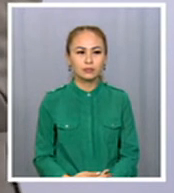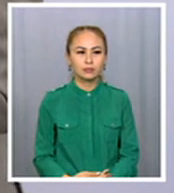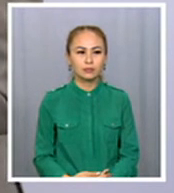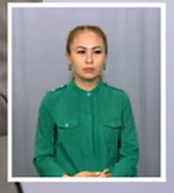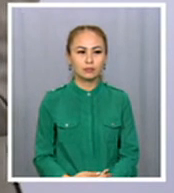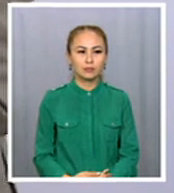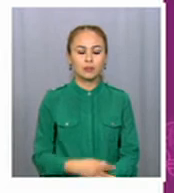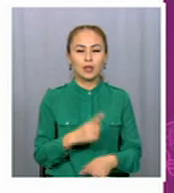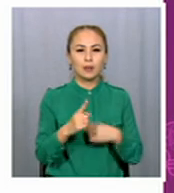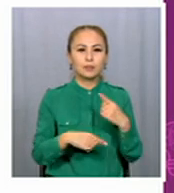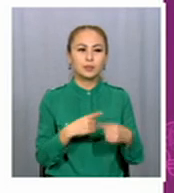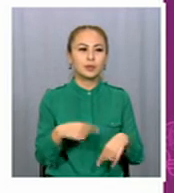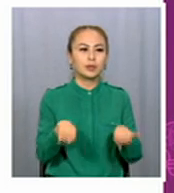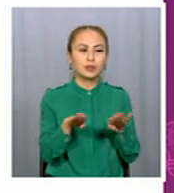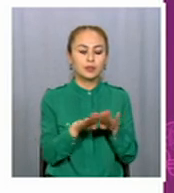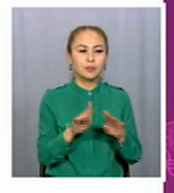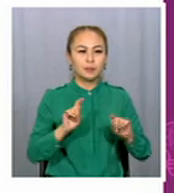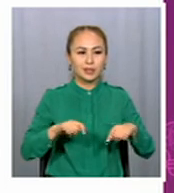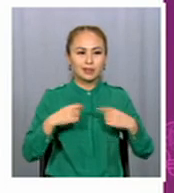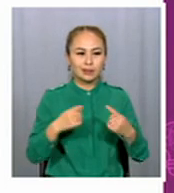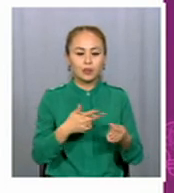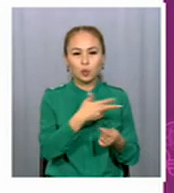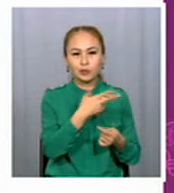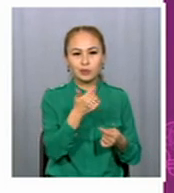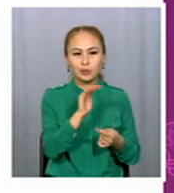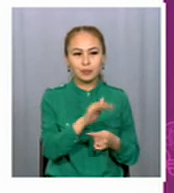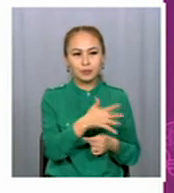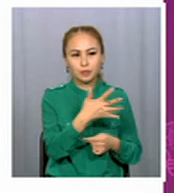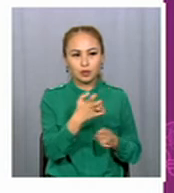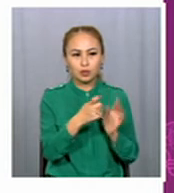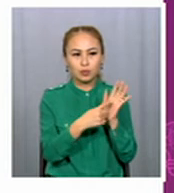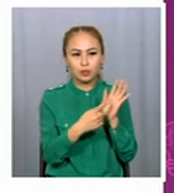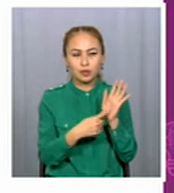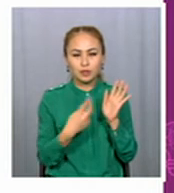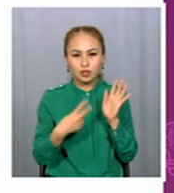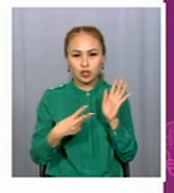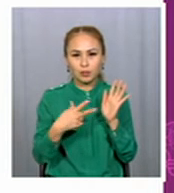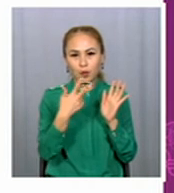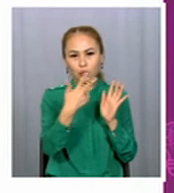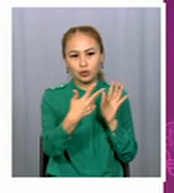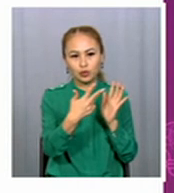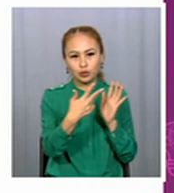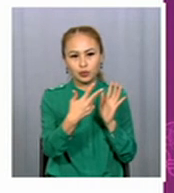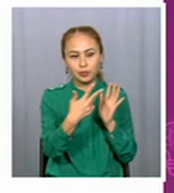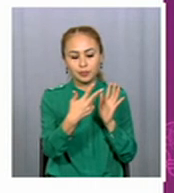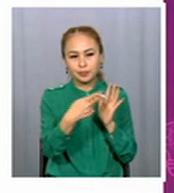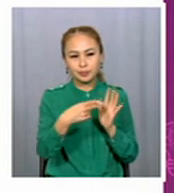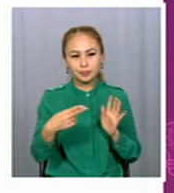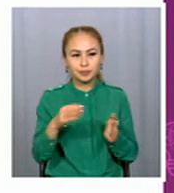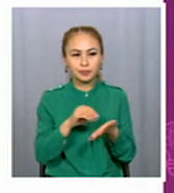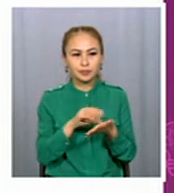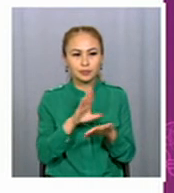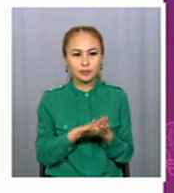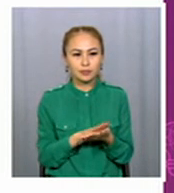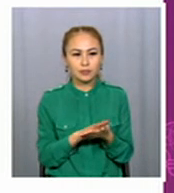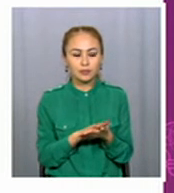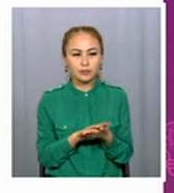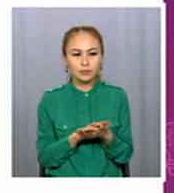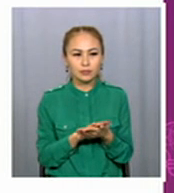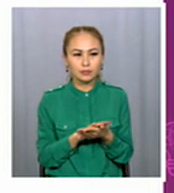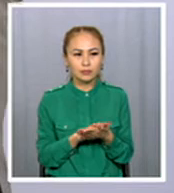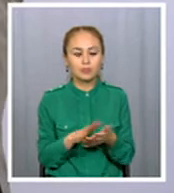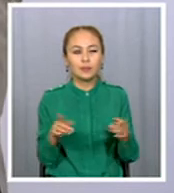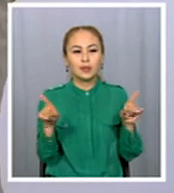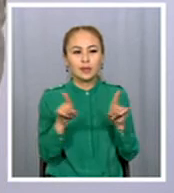бізге берілген санды, яғни 31500-ді осы тапқан бөлшегімізге бөлеміз болар. Жақсы, дәл сол